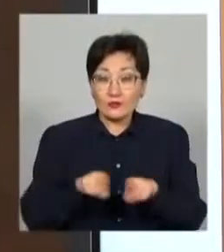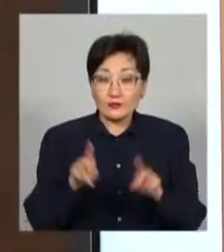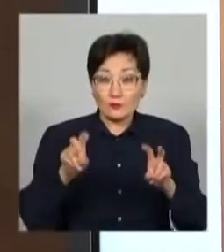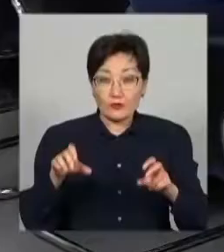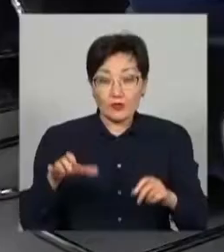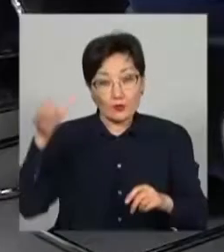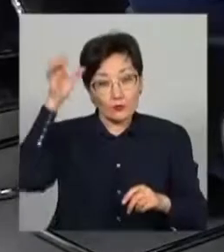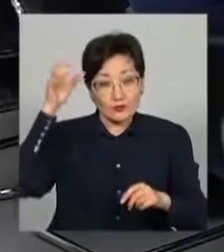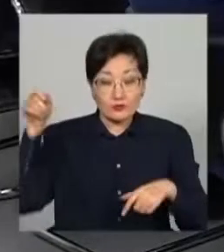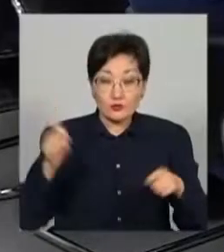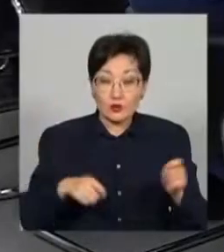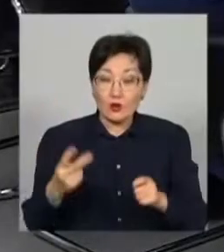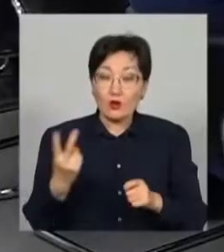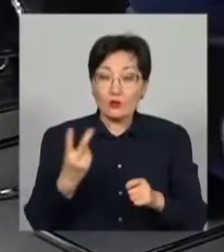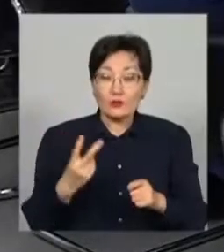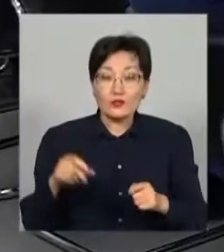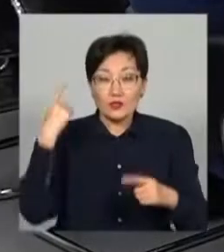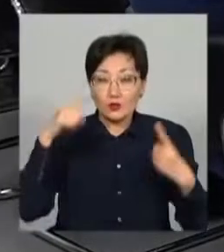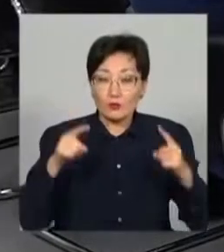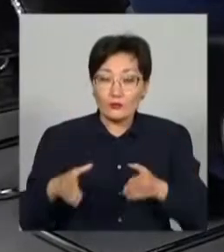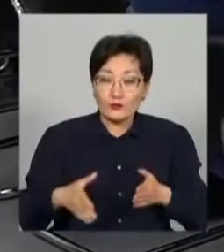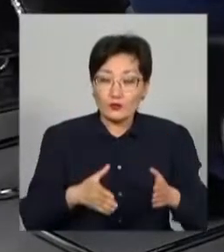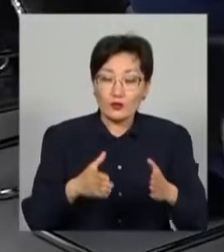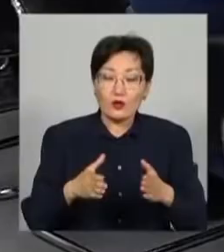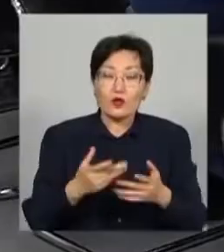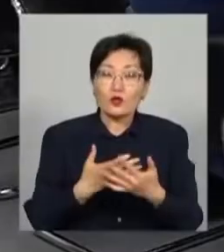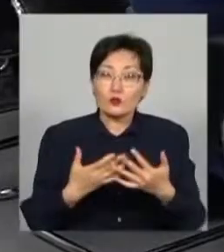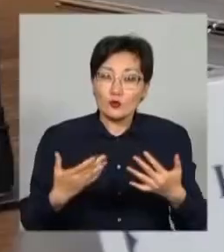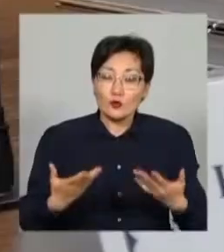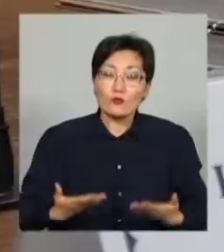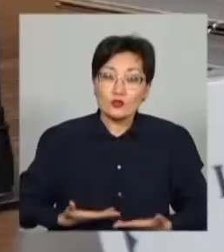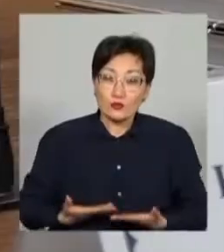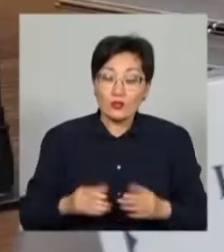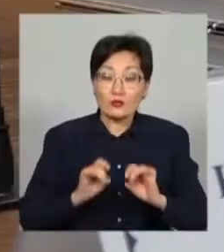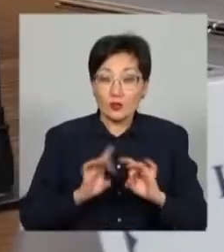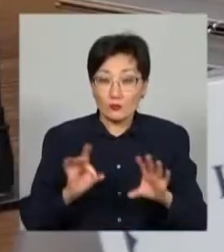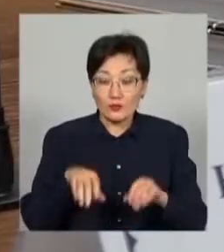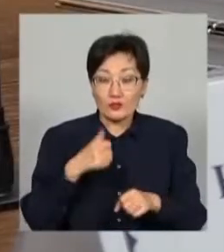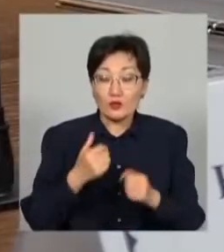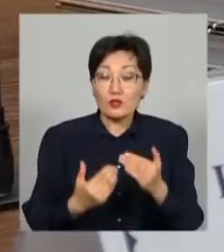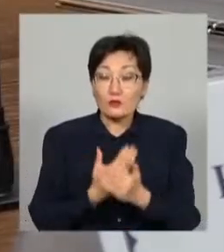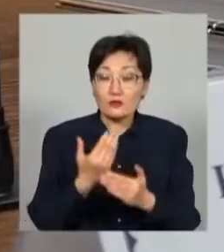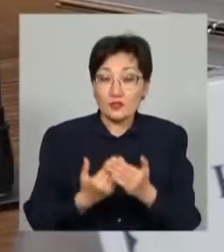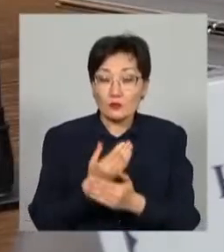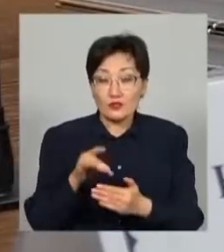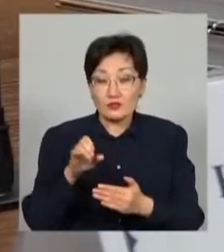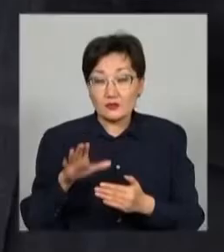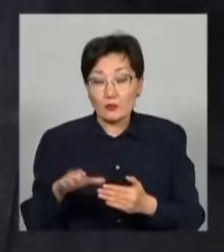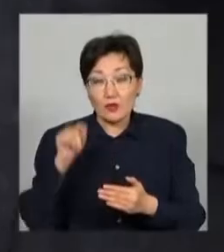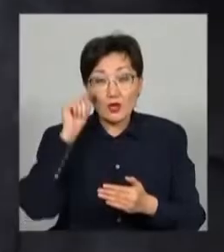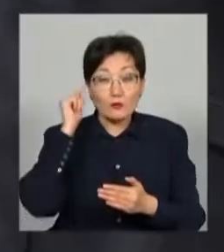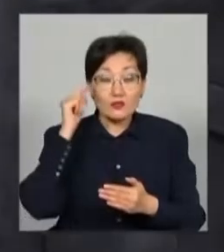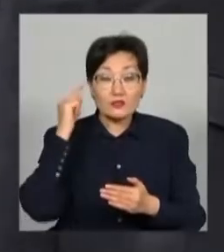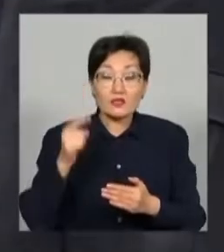ғылыми жиында қосарыстың шығармашылық жолы өмірдегі қилы белесі кең тарқатылды. Конференцияның басты жаңалығы Мұхтар Әуезовтің қырғыздың